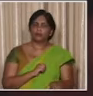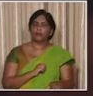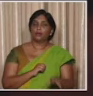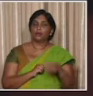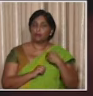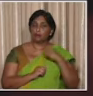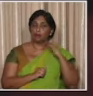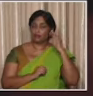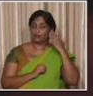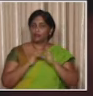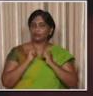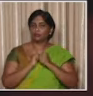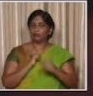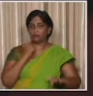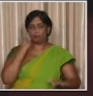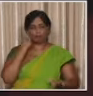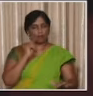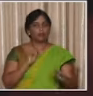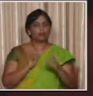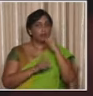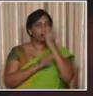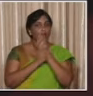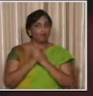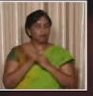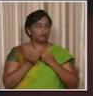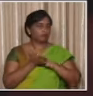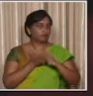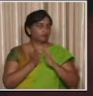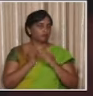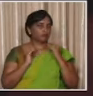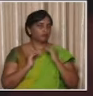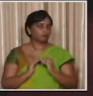අපි විශේෂ වැඩපිළිවෙලක් කරලා තියෙනවා මේ ආගමික සහජීවනය